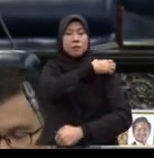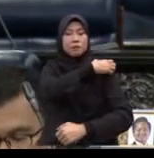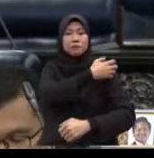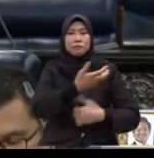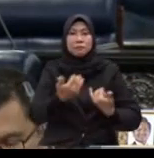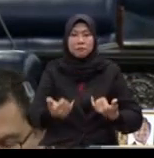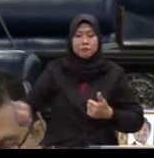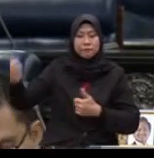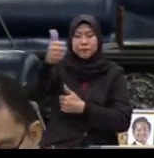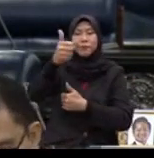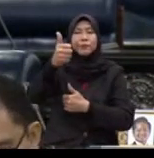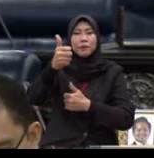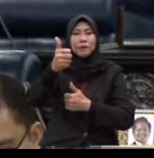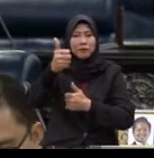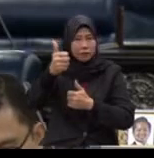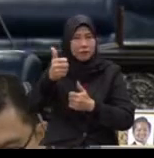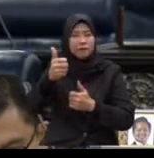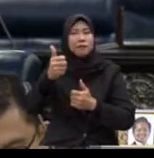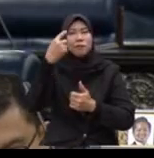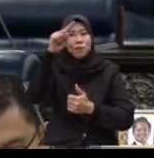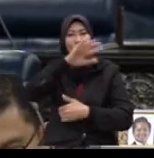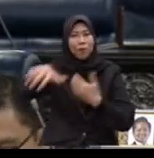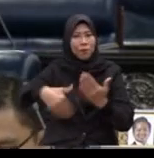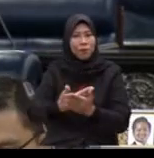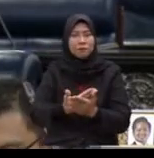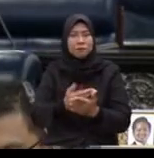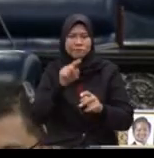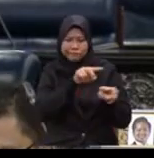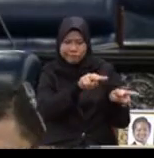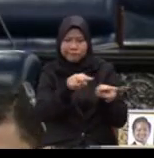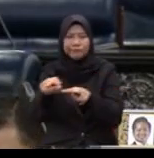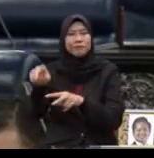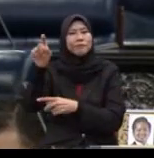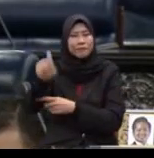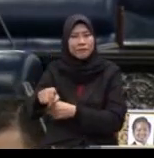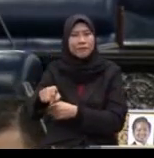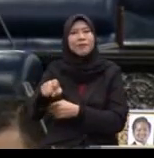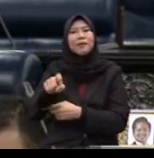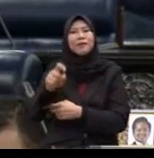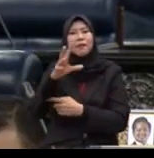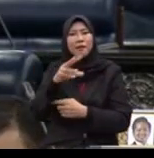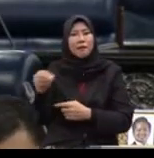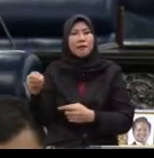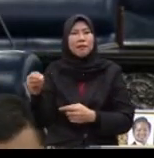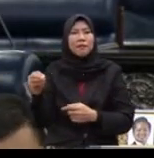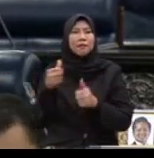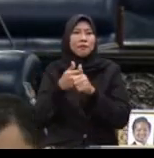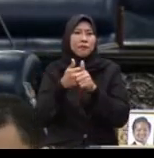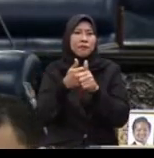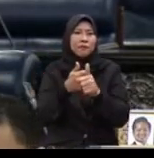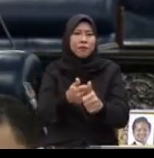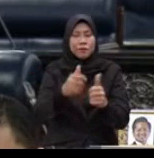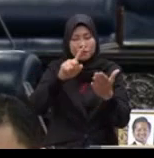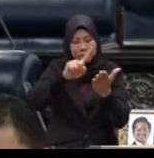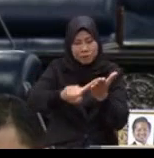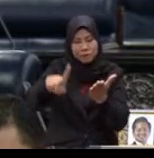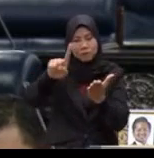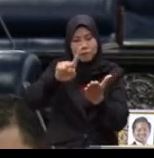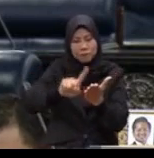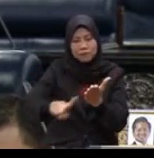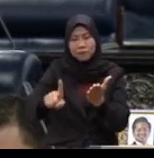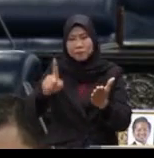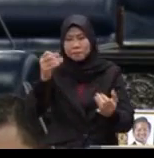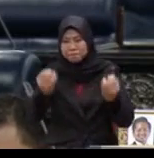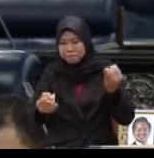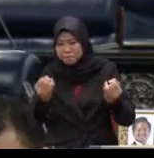peringkat pengurusan dan pelaksana dibuat secara holistik dan kompresif selain memenuhi keperluan semak dan